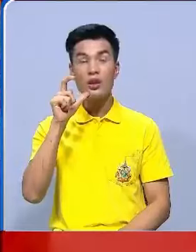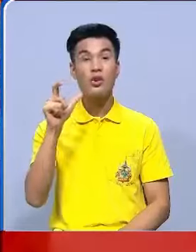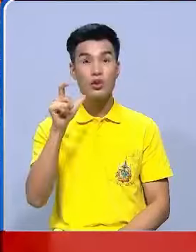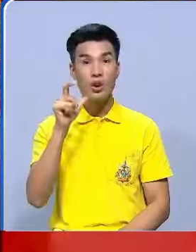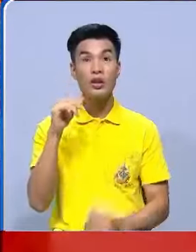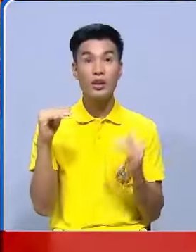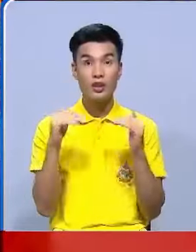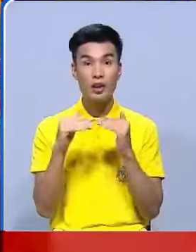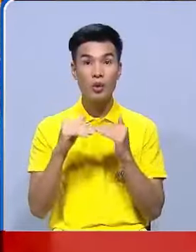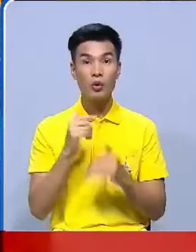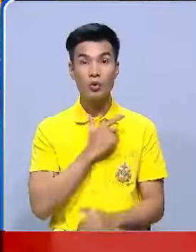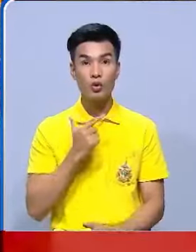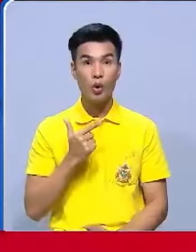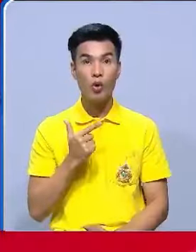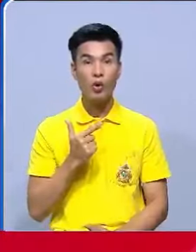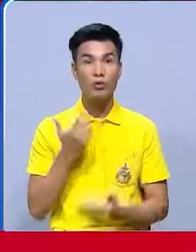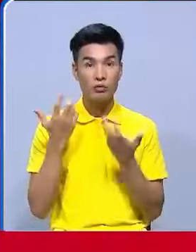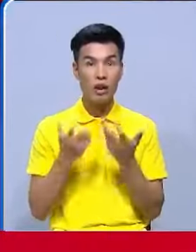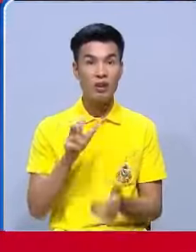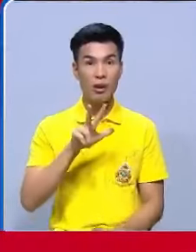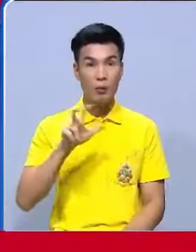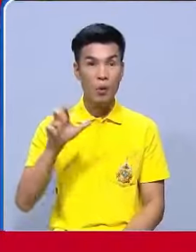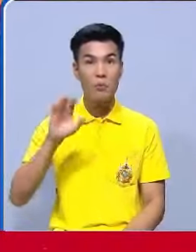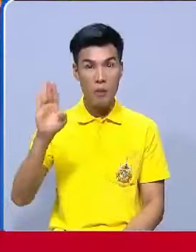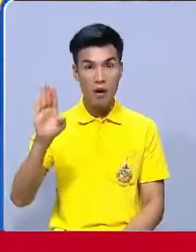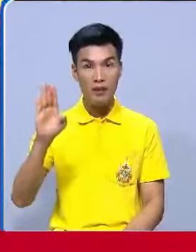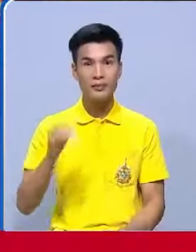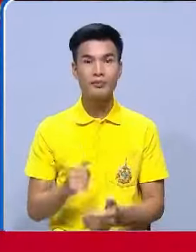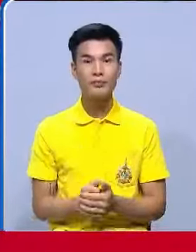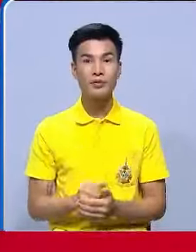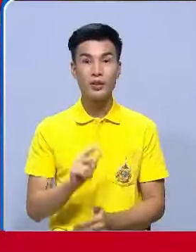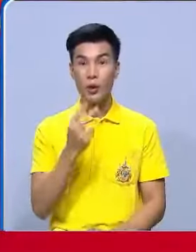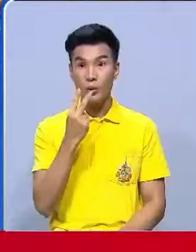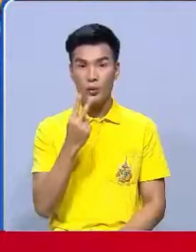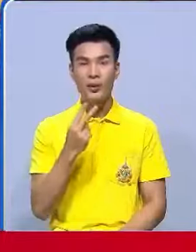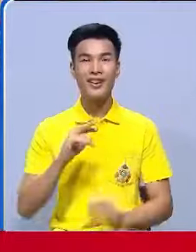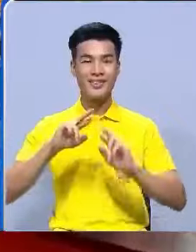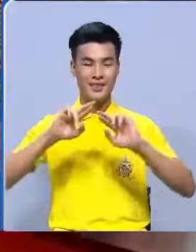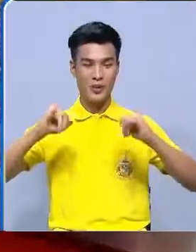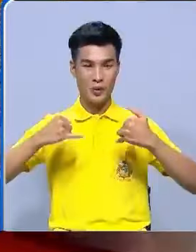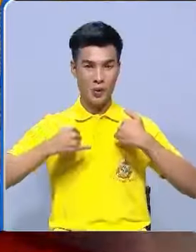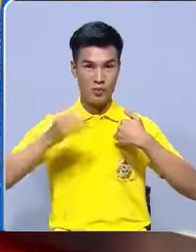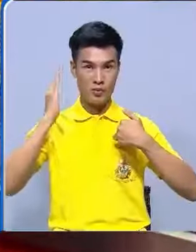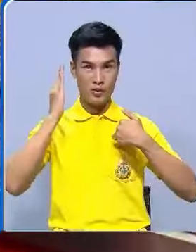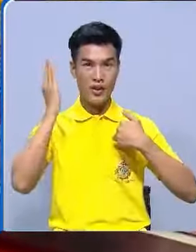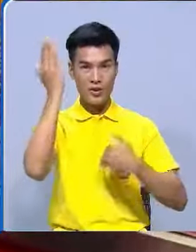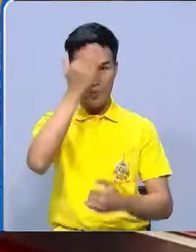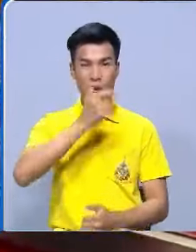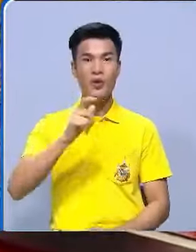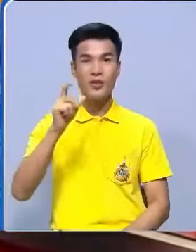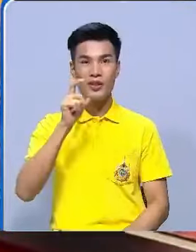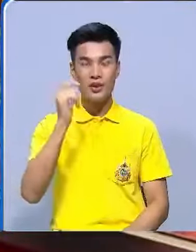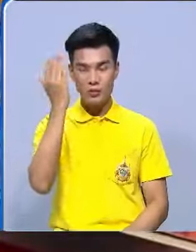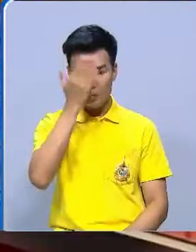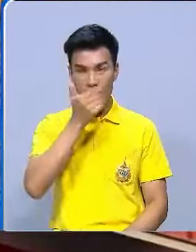าสร้อยคอ300บาทเลยนะครับ ให้ดูทองนะครับไม่ใช่ดูเจ้าของร้านทั้งงามทั้งใหญ่แสบตาเ